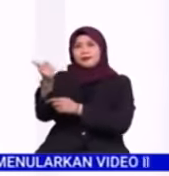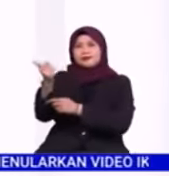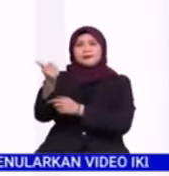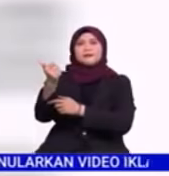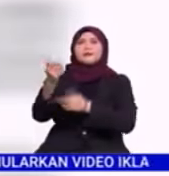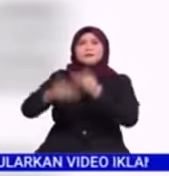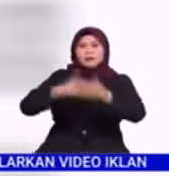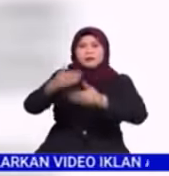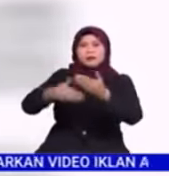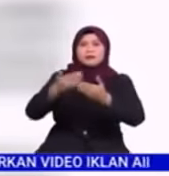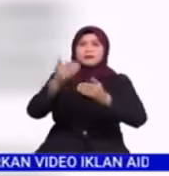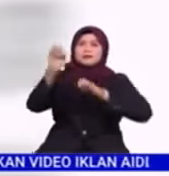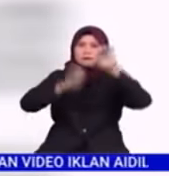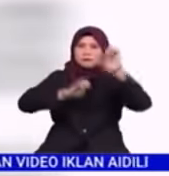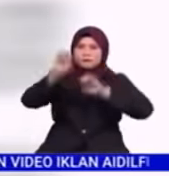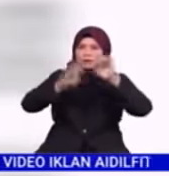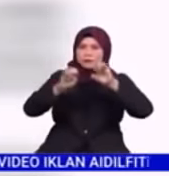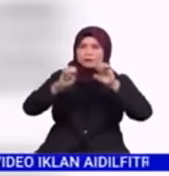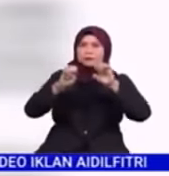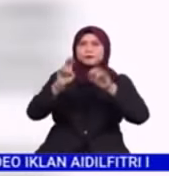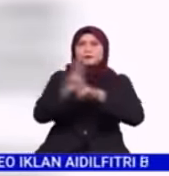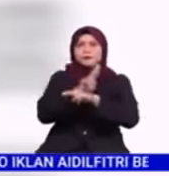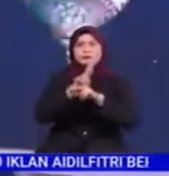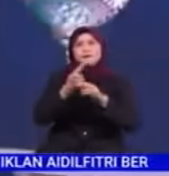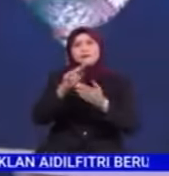penilaian punya di platform